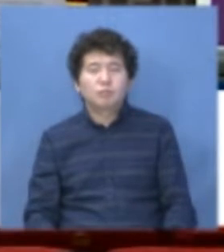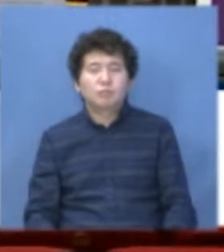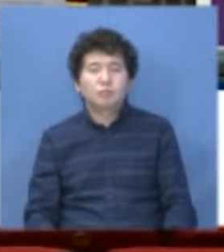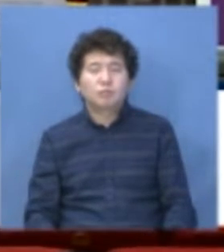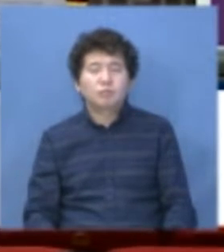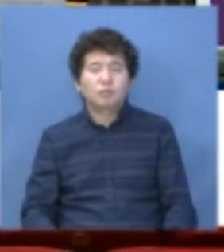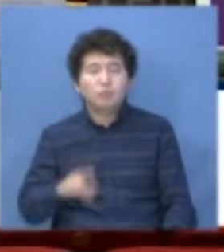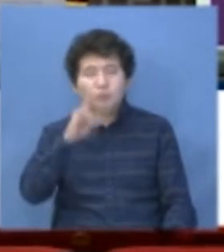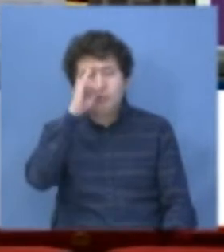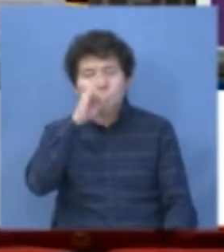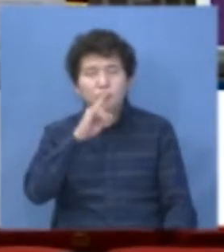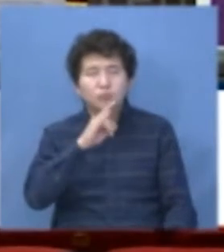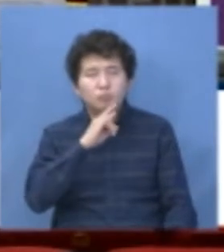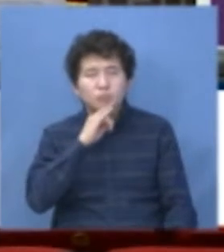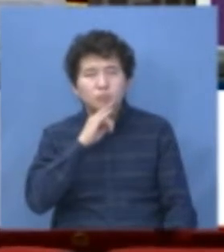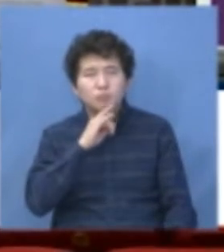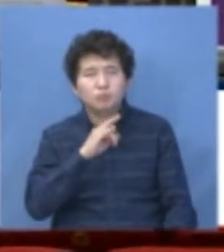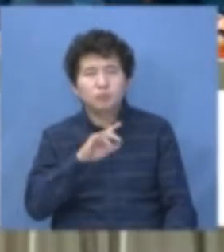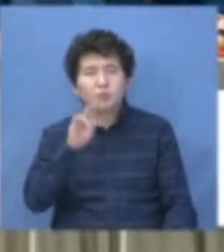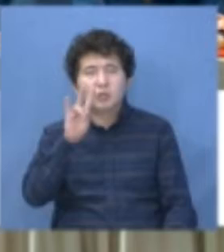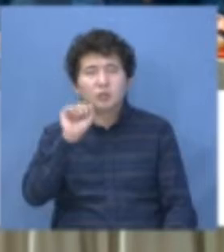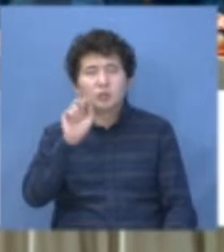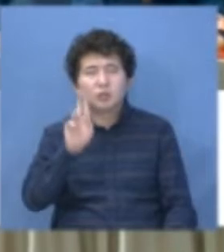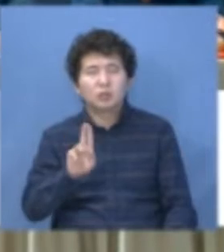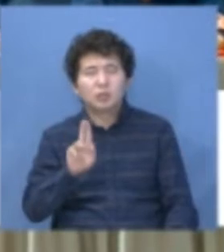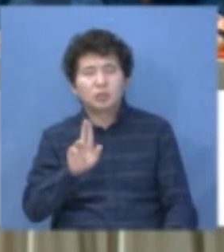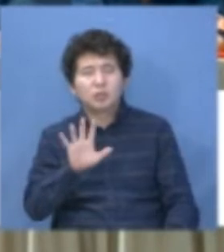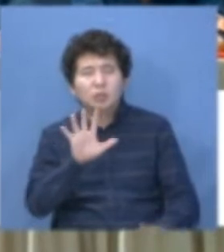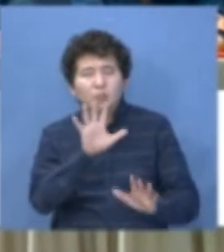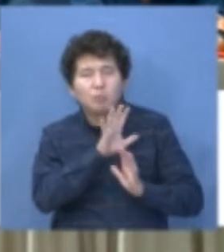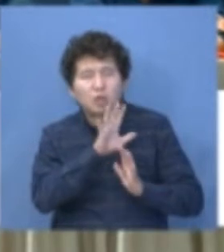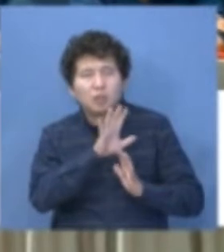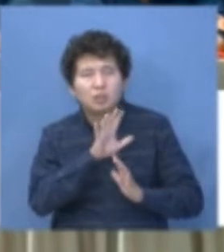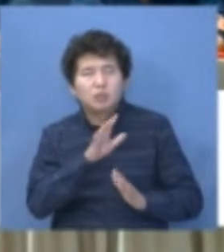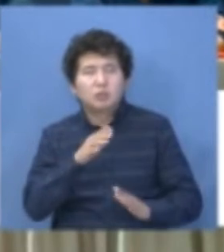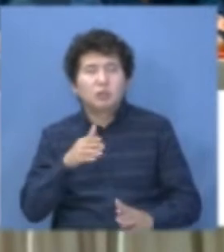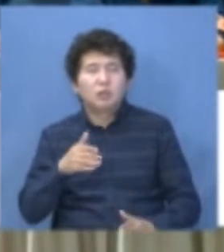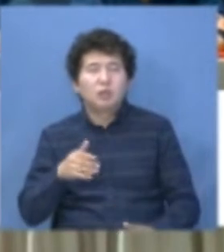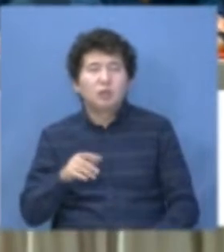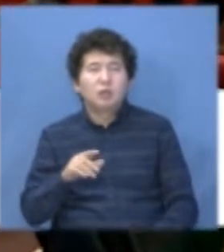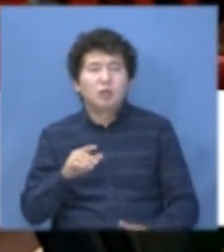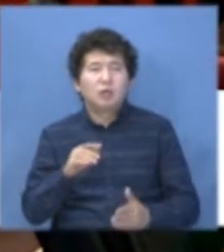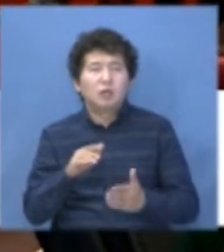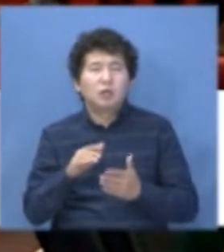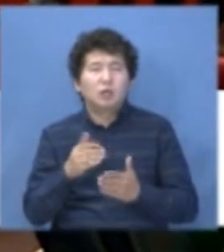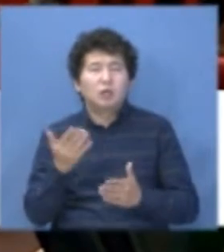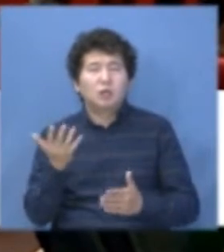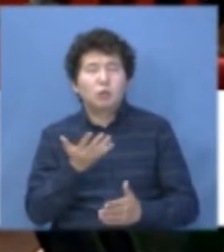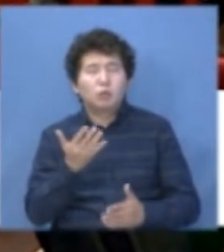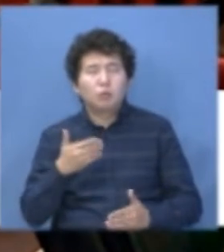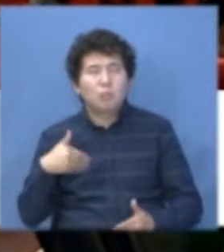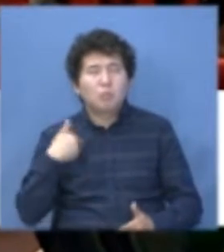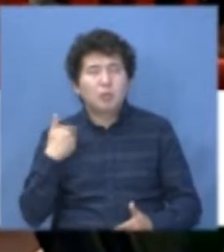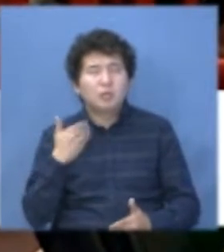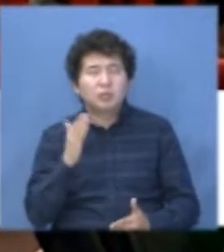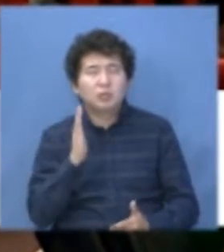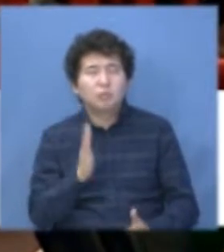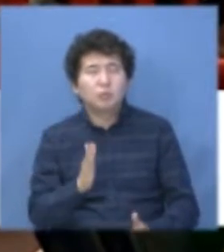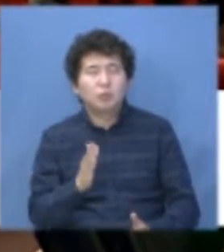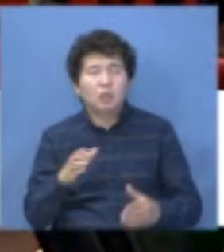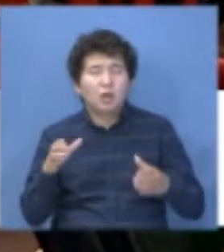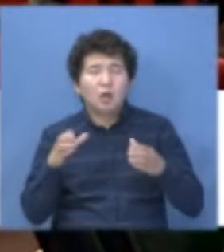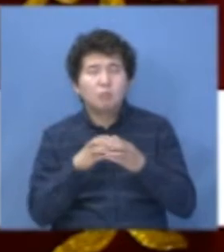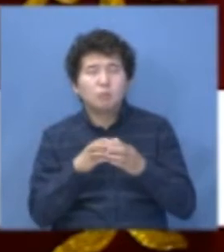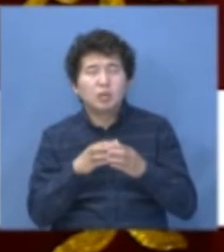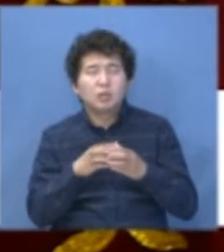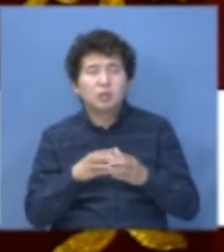Қарапайым қазақстандықтарға ұлттық байлықтан расымен де үлес тие ме? Иә, бұл мүмкін. Ең алдымен құнды қағаздарды сатып алмас бұрын компанияны